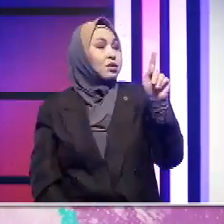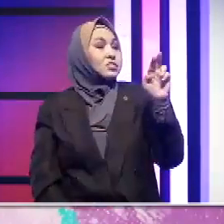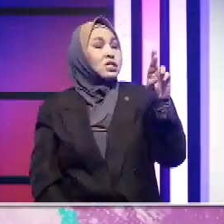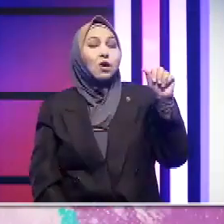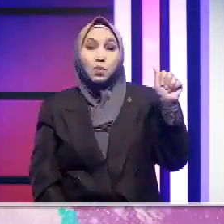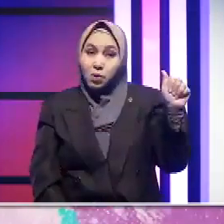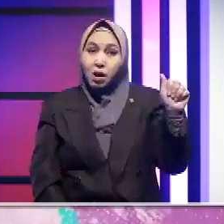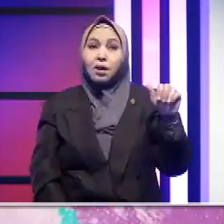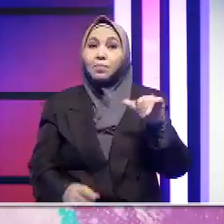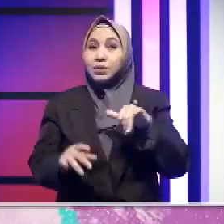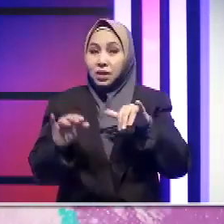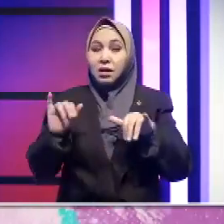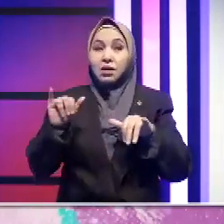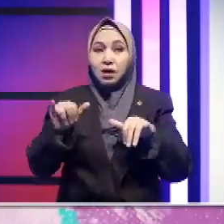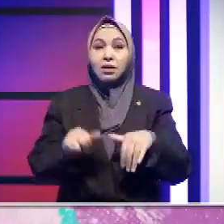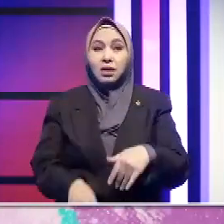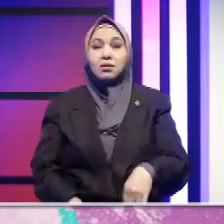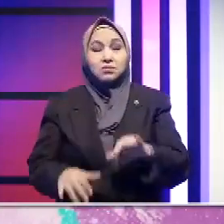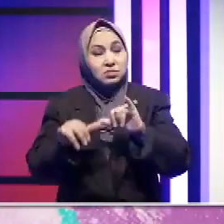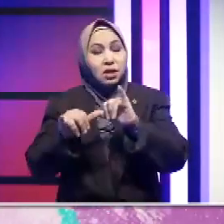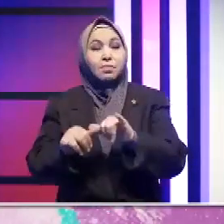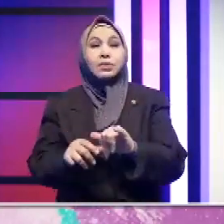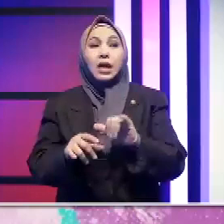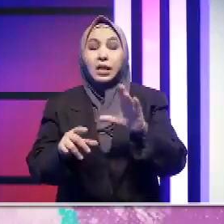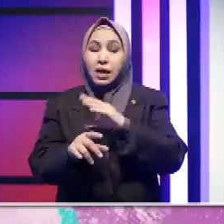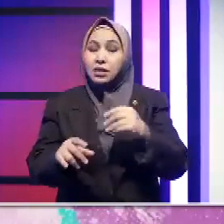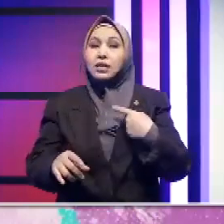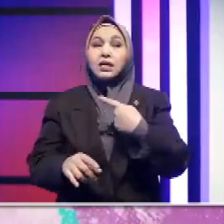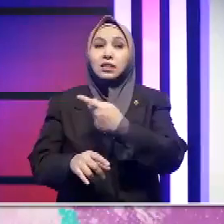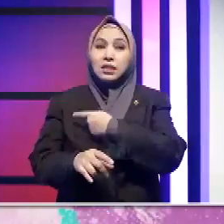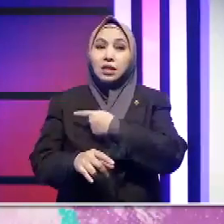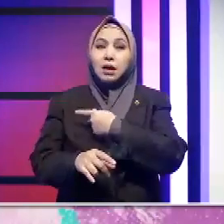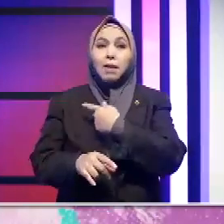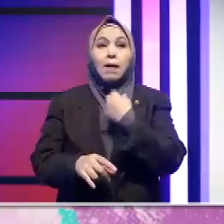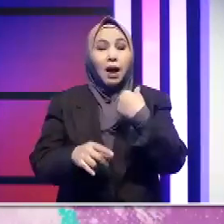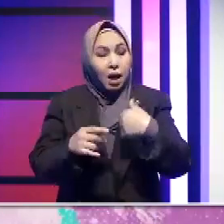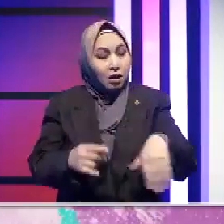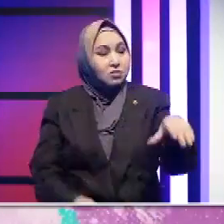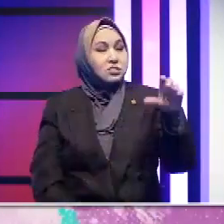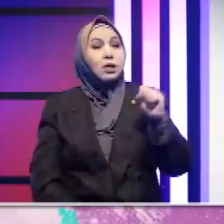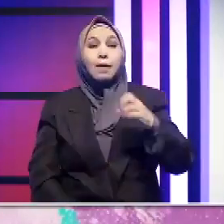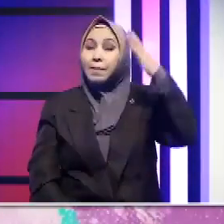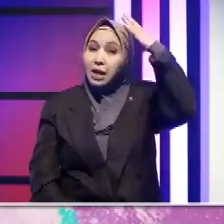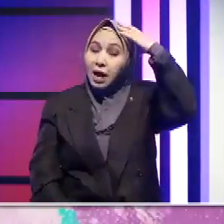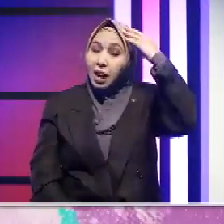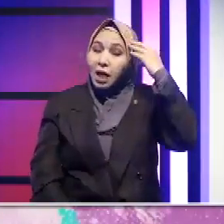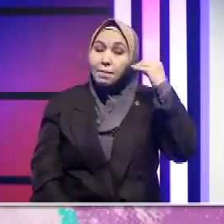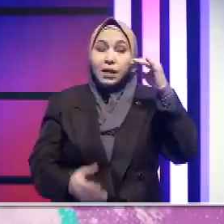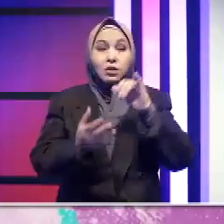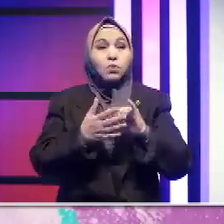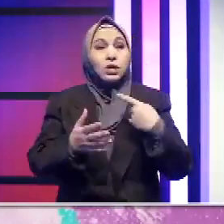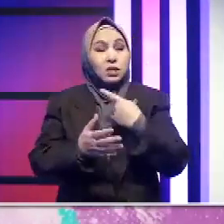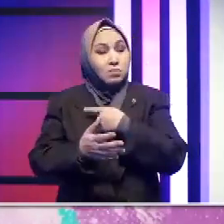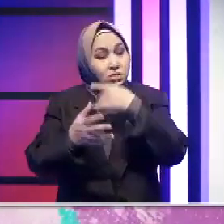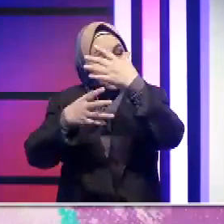Hai betul betul Mama sehat nyarinya Elevenia yang kita bunga Kenapa pengalaman itu kita enak tender